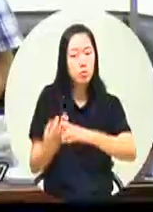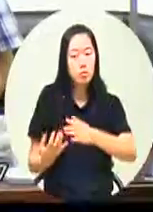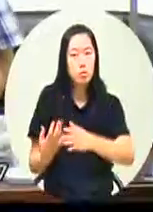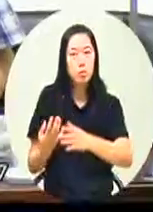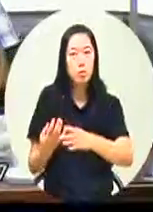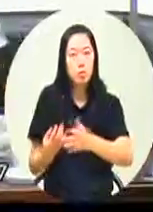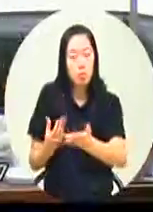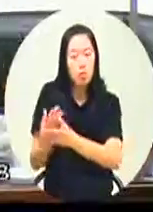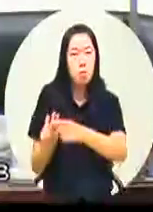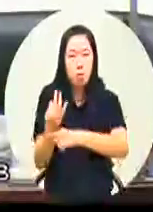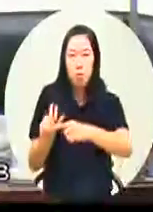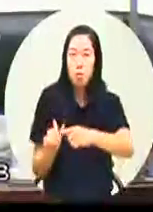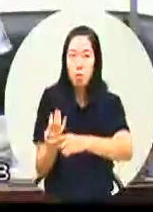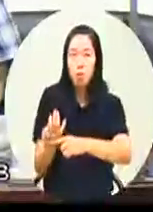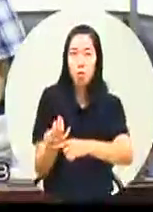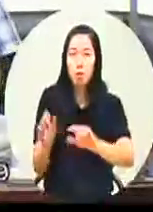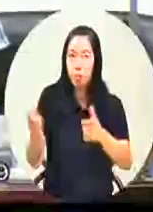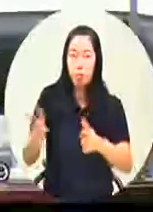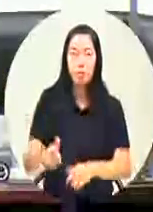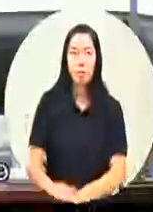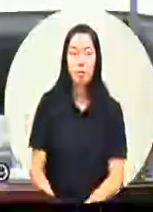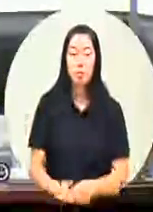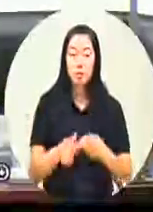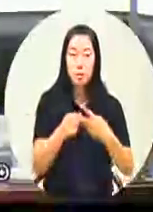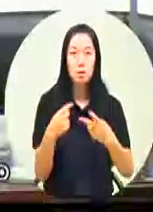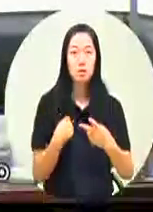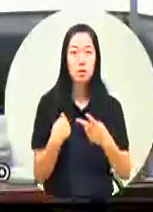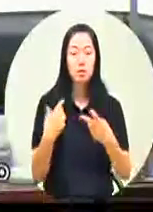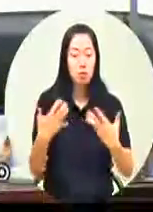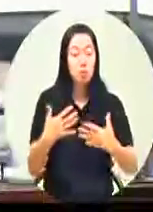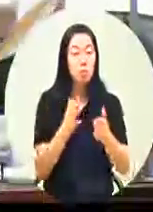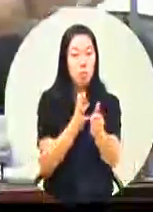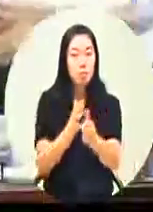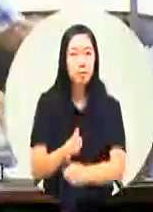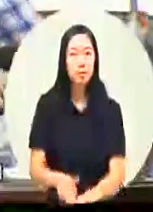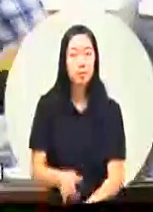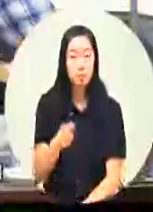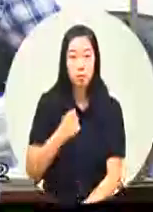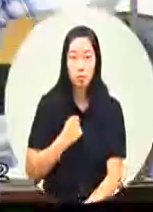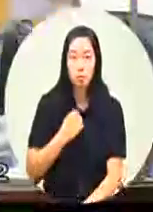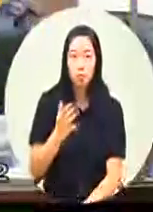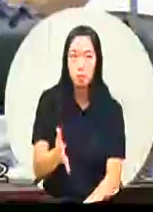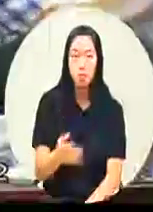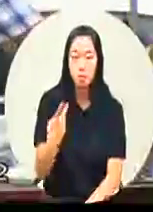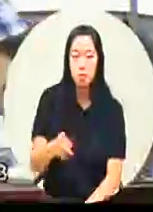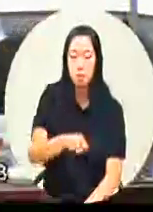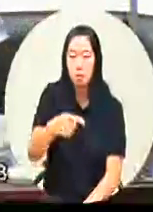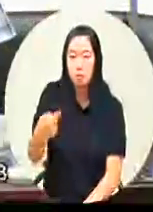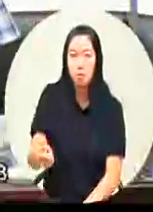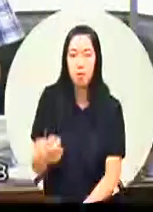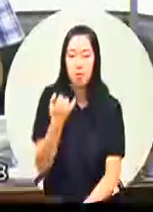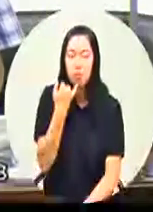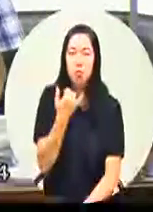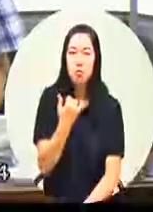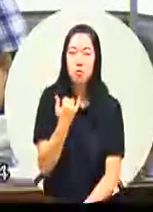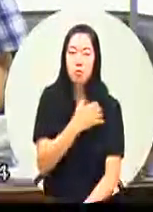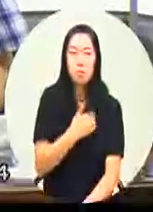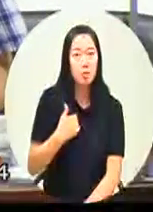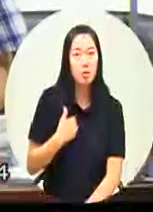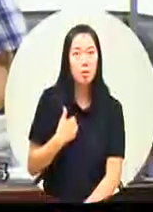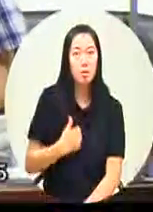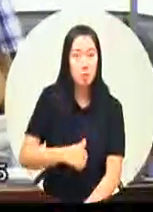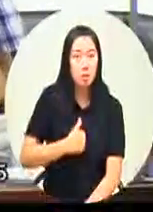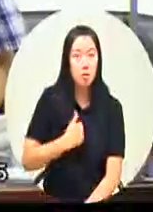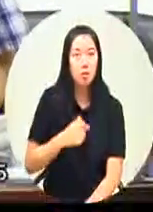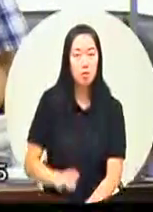标，不要只有这样。哦，第二个问题，你这个讲我们要延伸比较有可能的嘛，哈，确实我